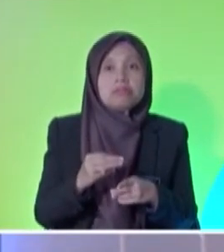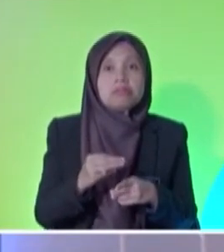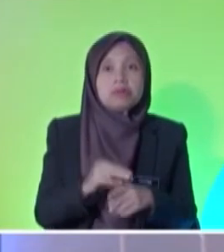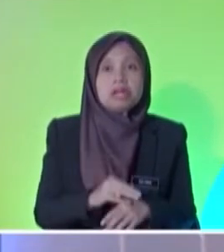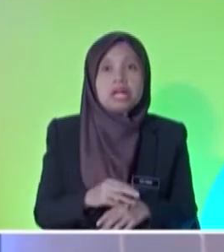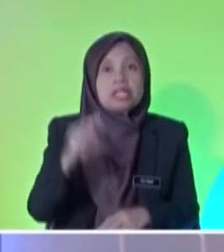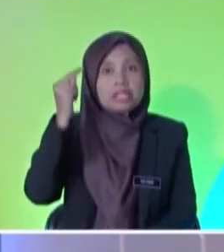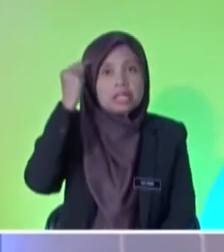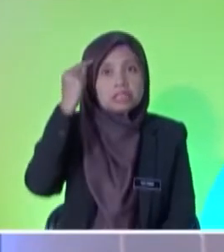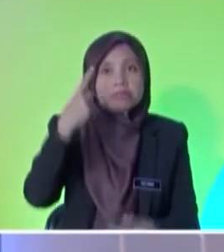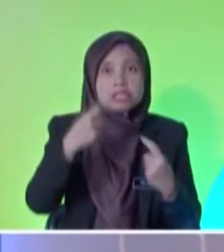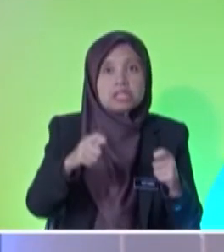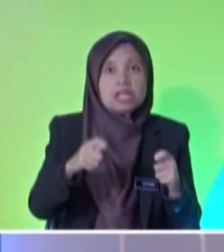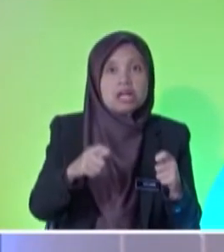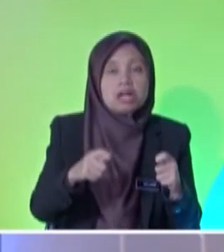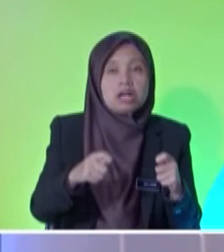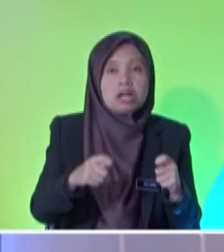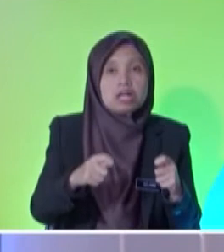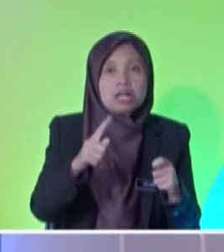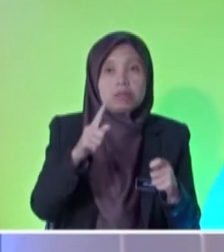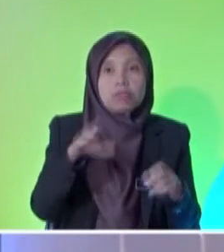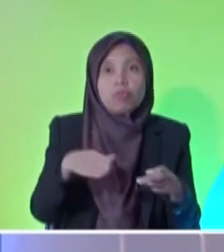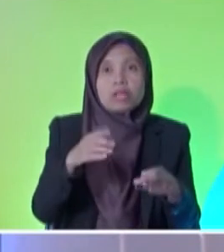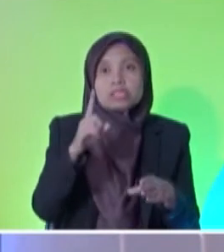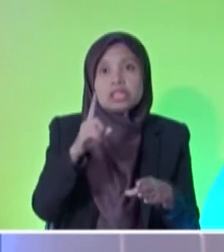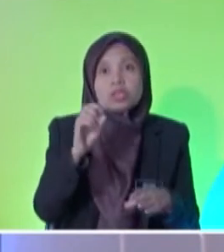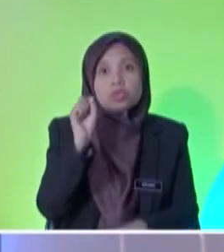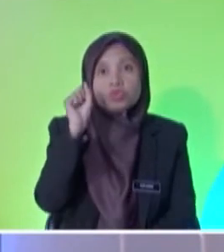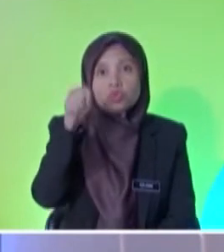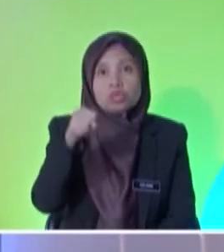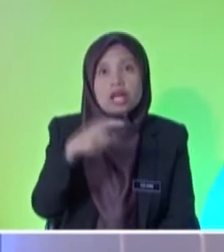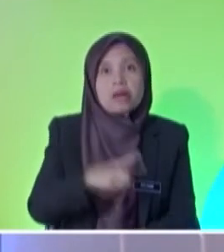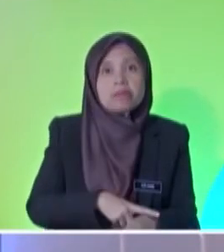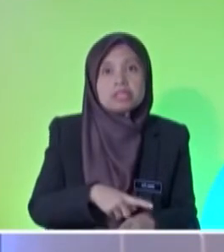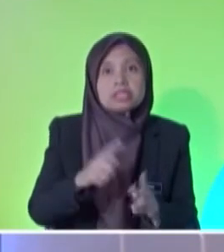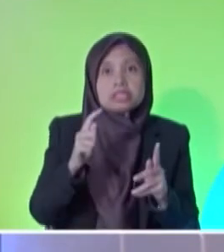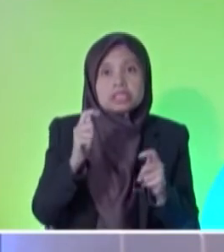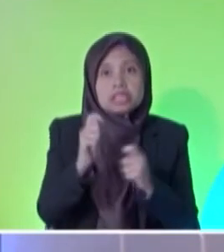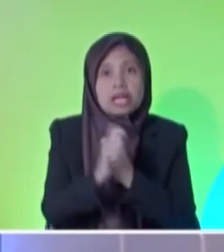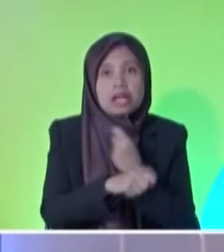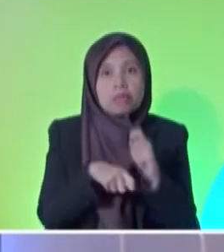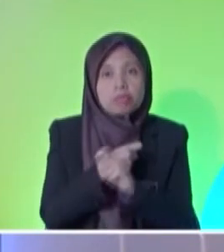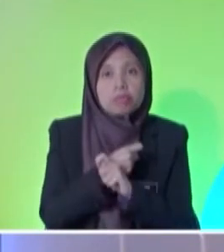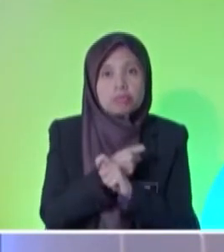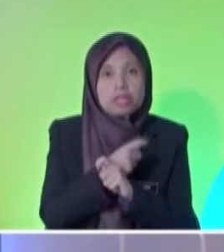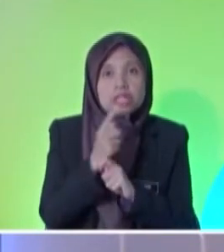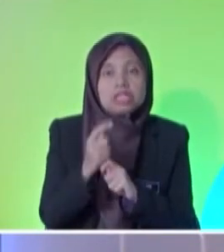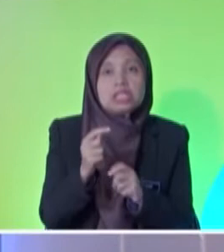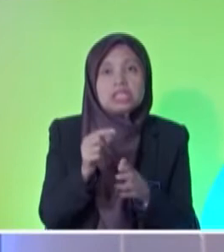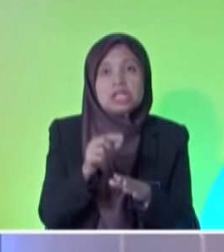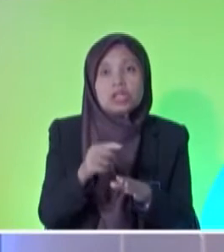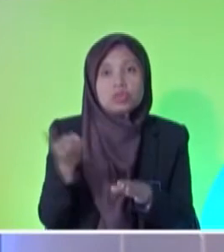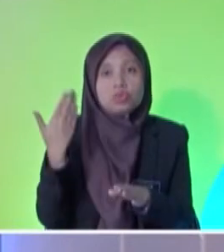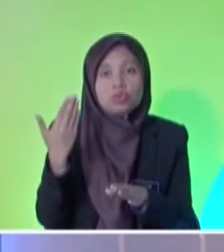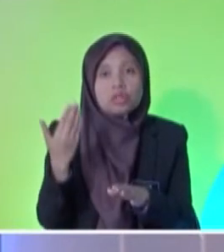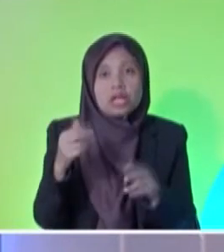Najmi telah melakukan satu Personal lagi deket tayamum tadi ialah mendahulukan anggota Mana Iman Hai